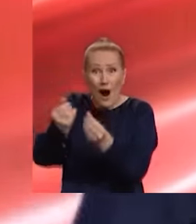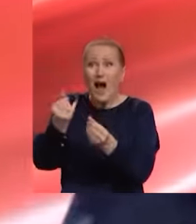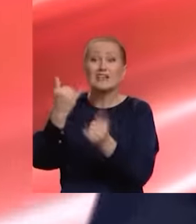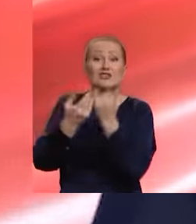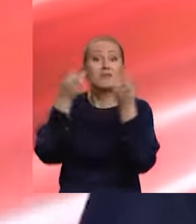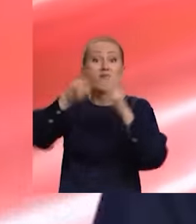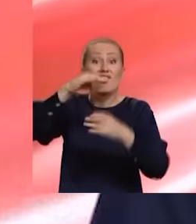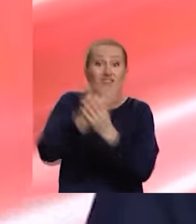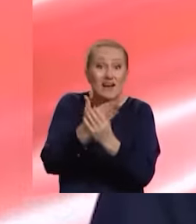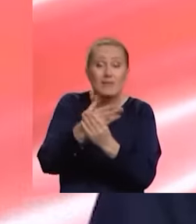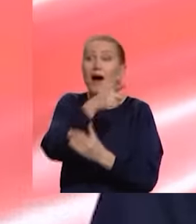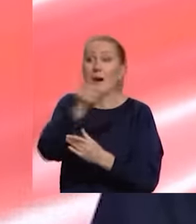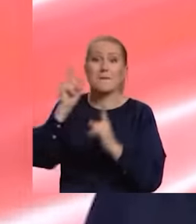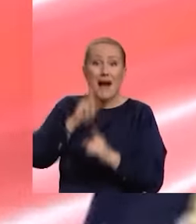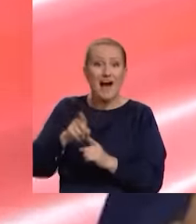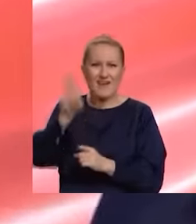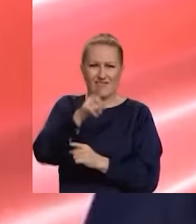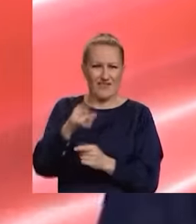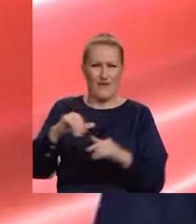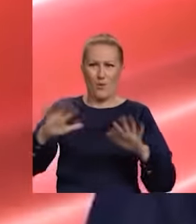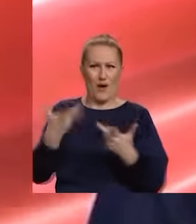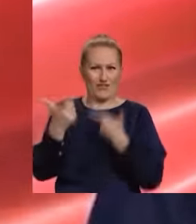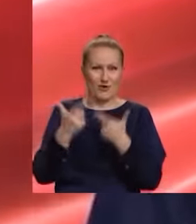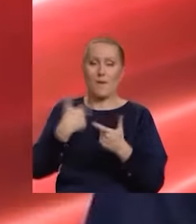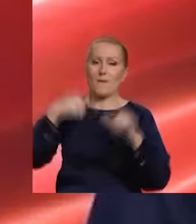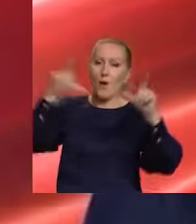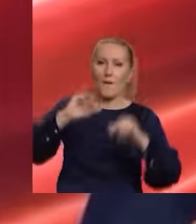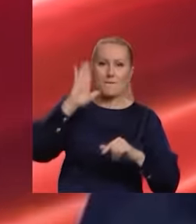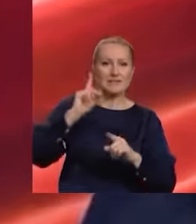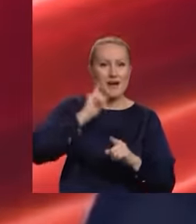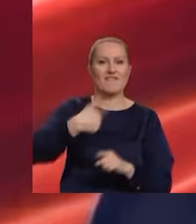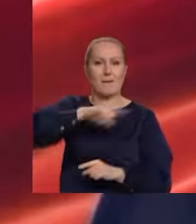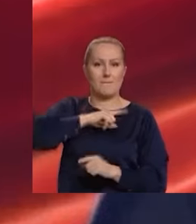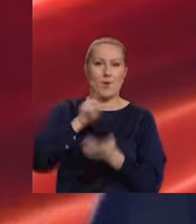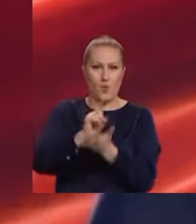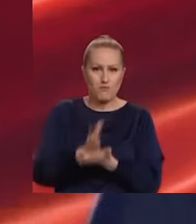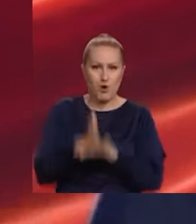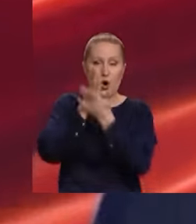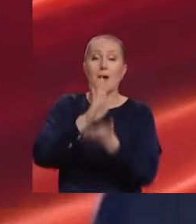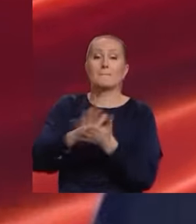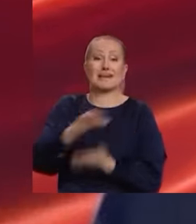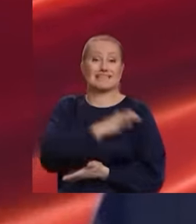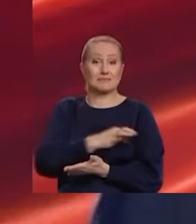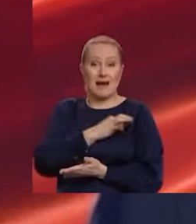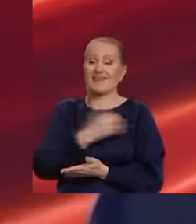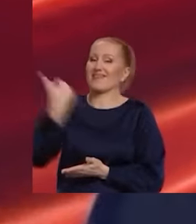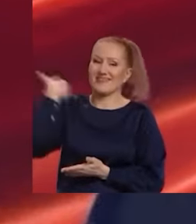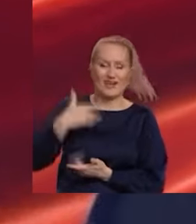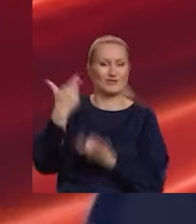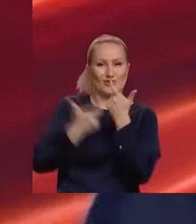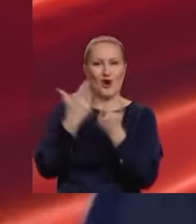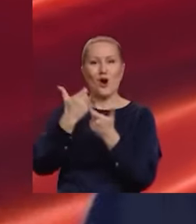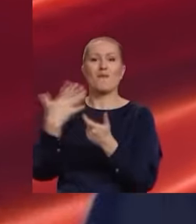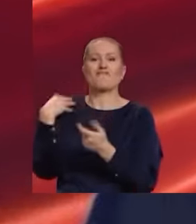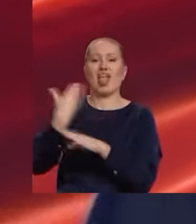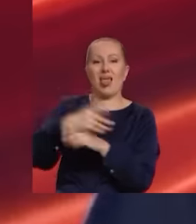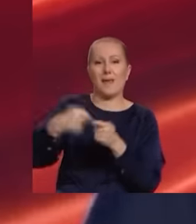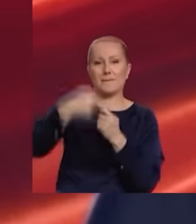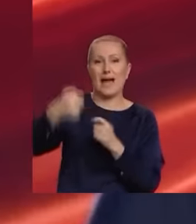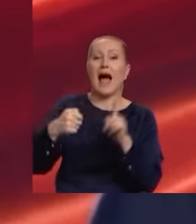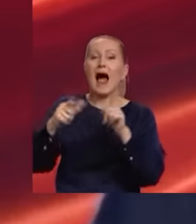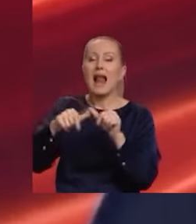ułatwią funkcjonować w przedsiębiorstwie. I mówią, my sobie poradzimy na przyszłość. Więc bezpartyjni nie chcą podniesienia wieku emerytalnego, ale gwarancję